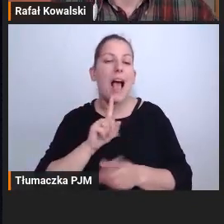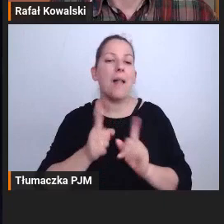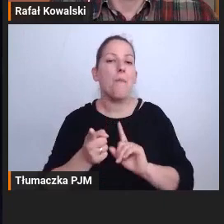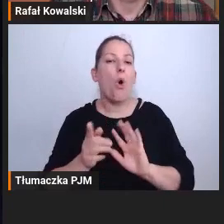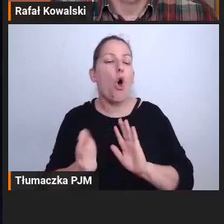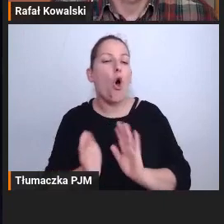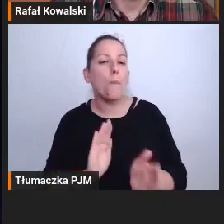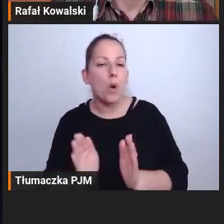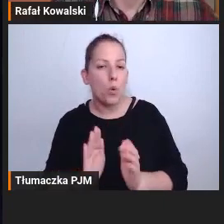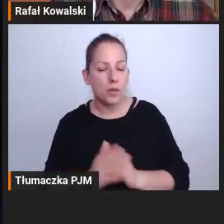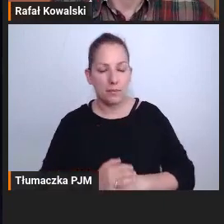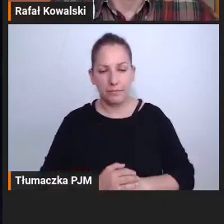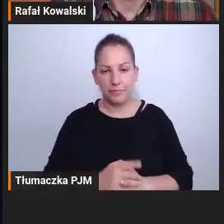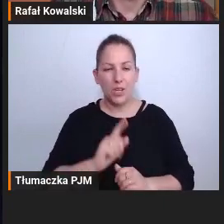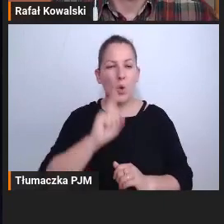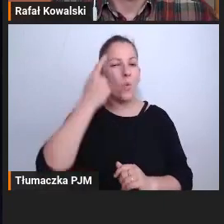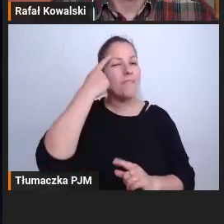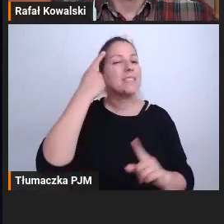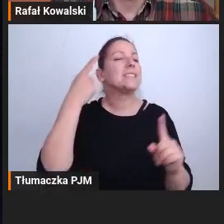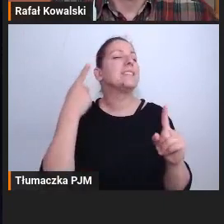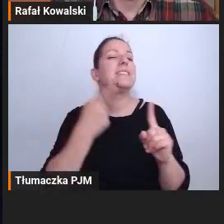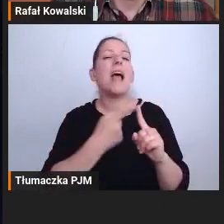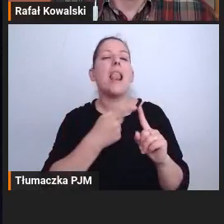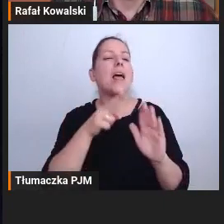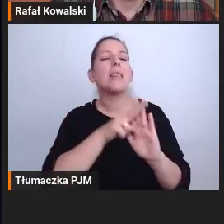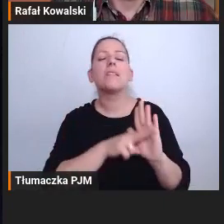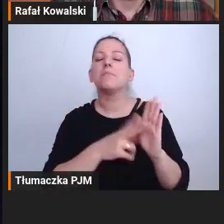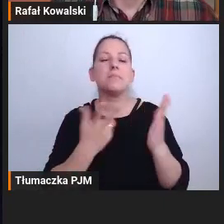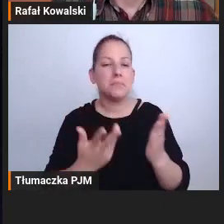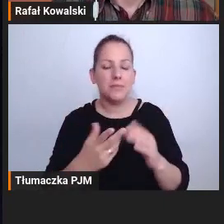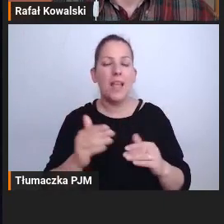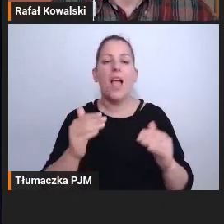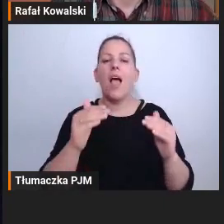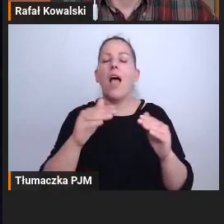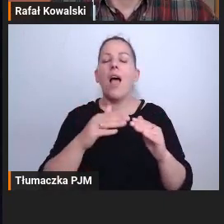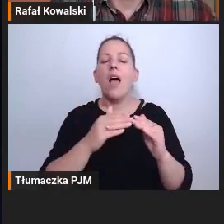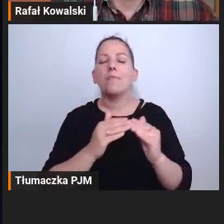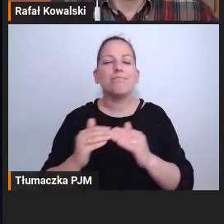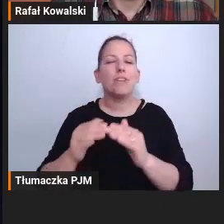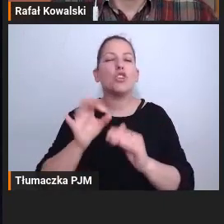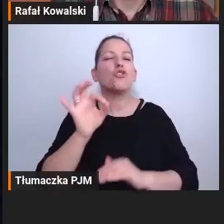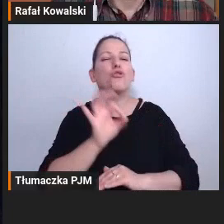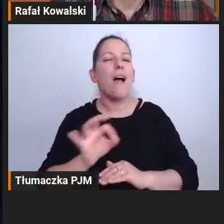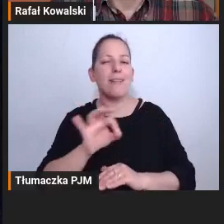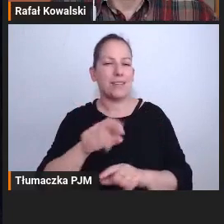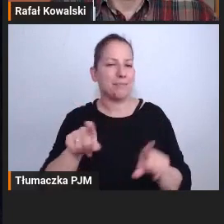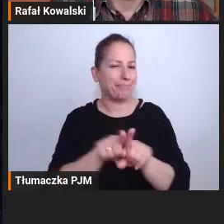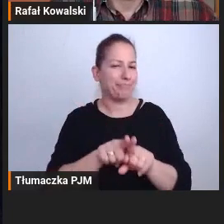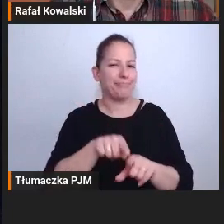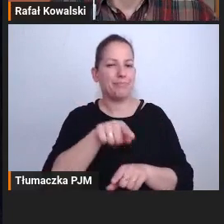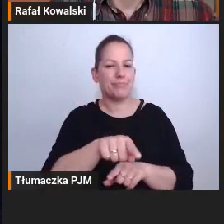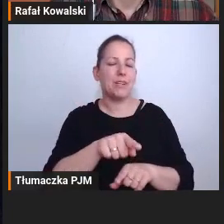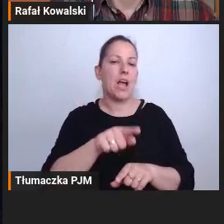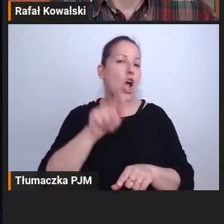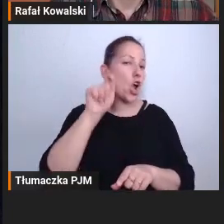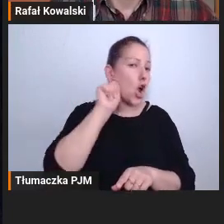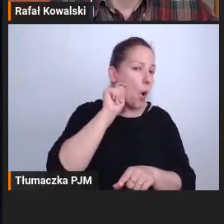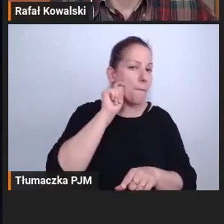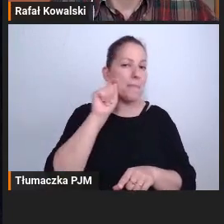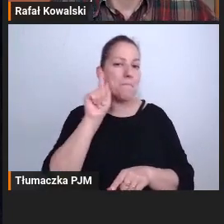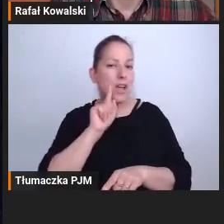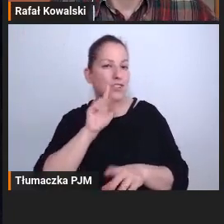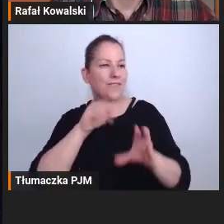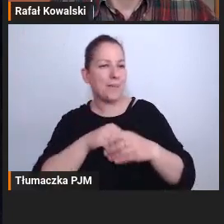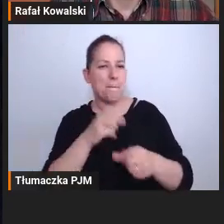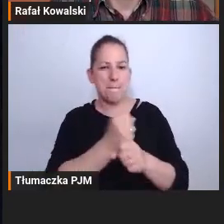opiekunami. Tutaj główny cel tej dyrektywy to było wyrównanie szans tak naprawdę na rynku pracy kobiet i mężczyzn